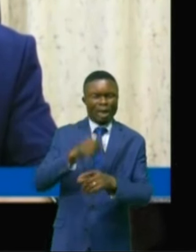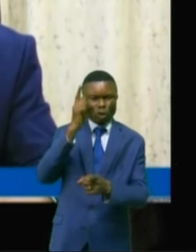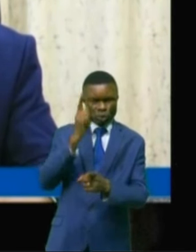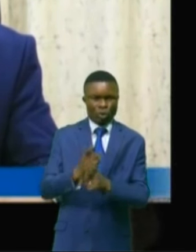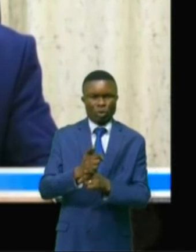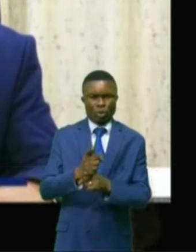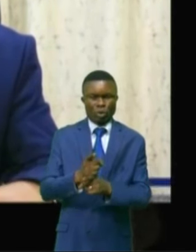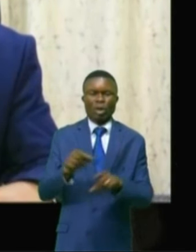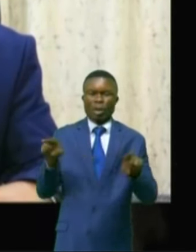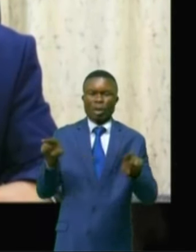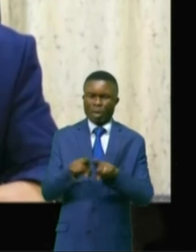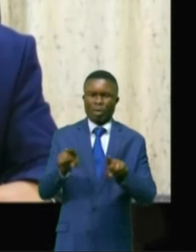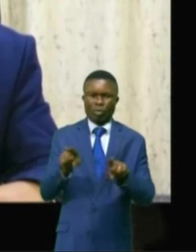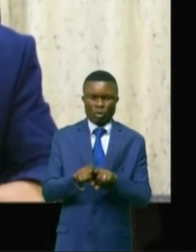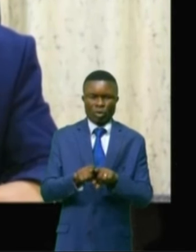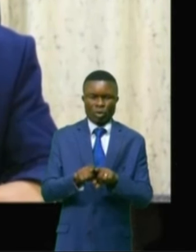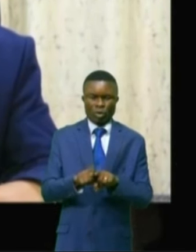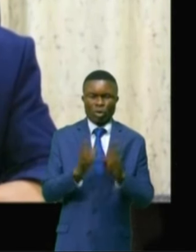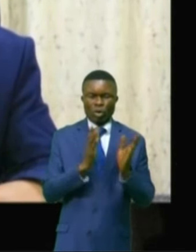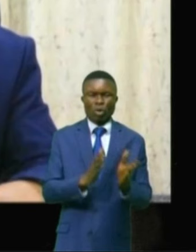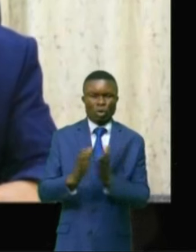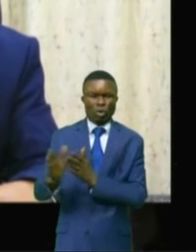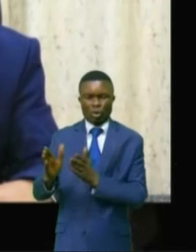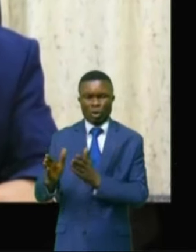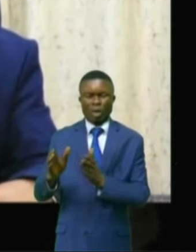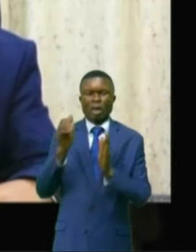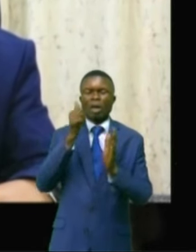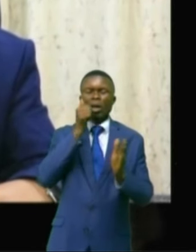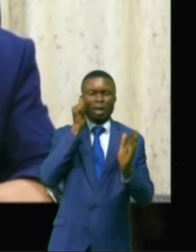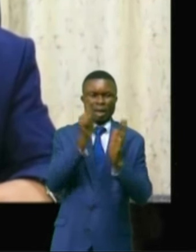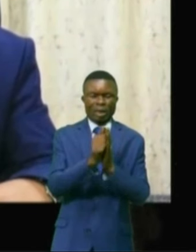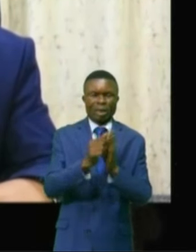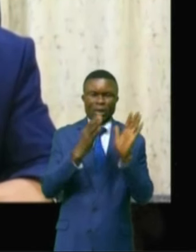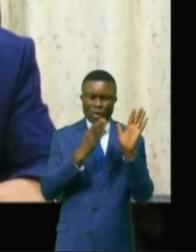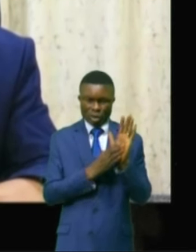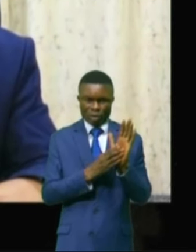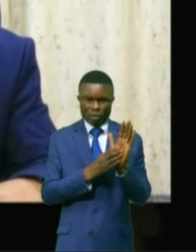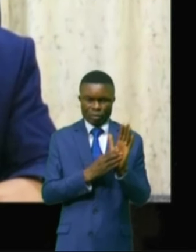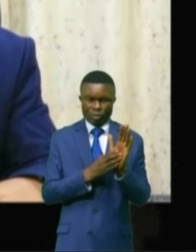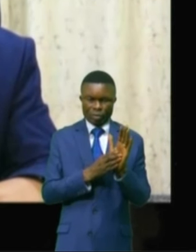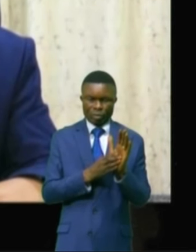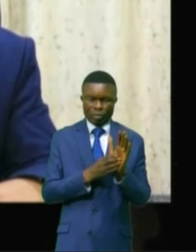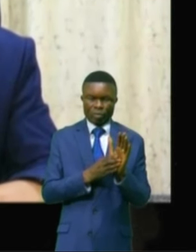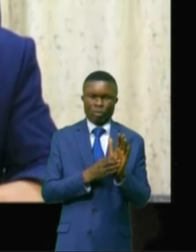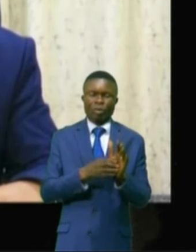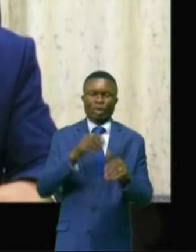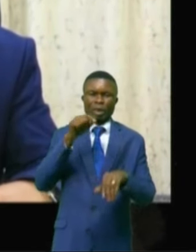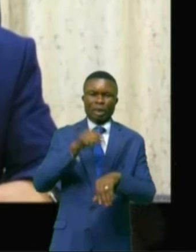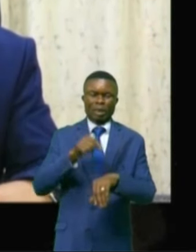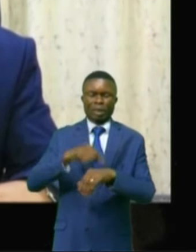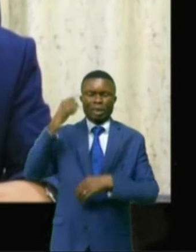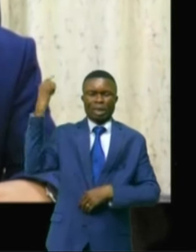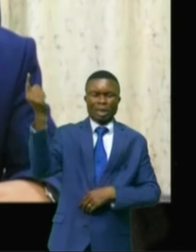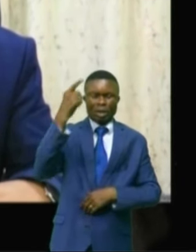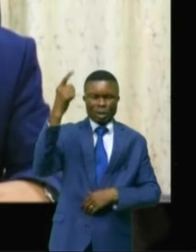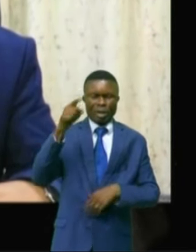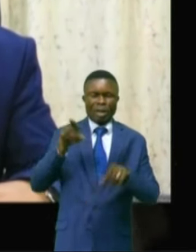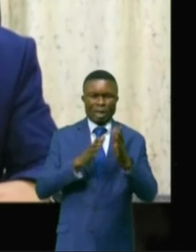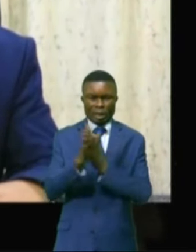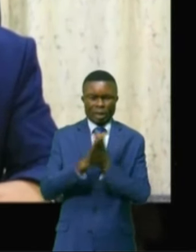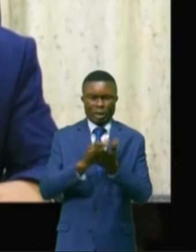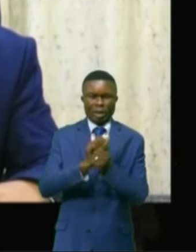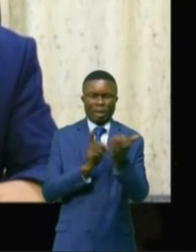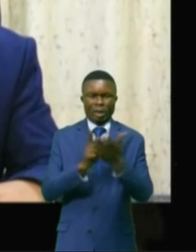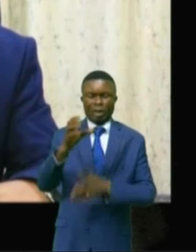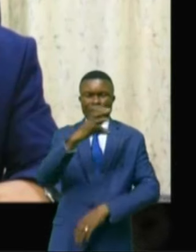raisonnable conformément disposition de l'article 9 du pacte international relatif aux droits civils